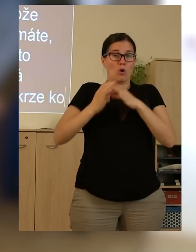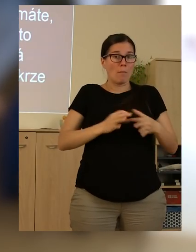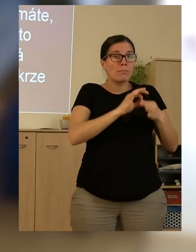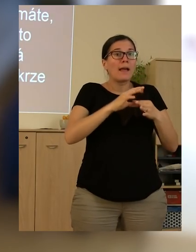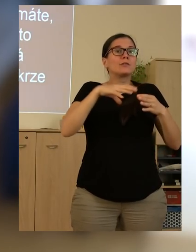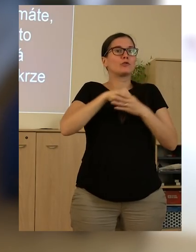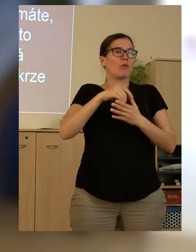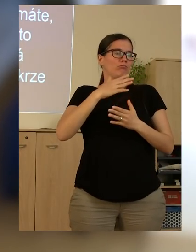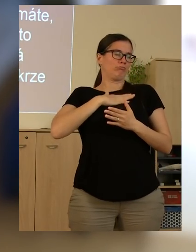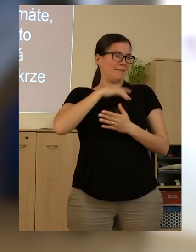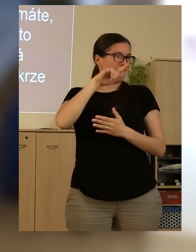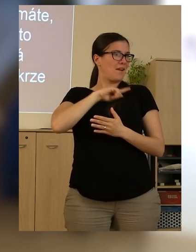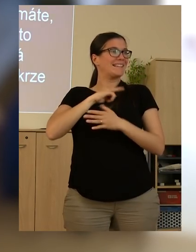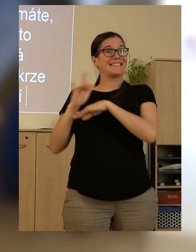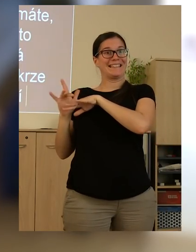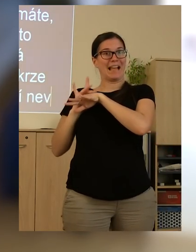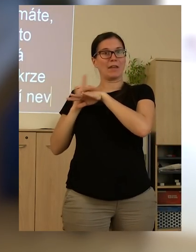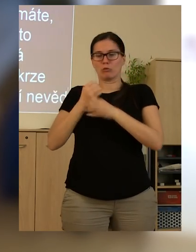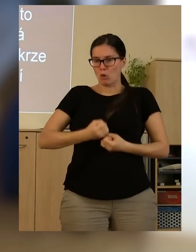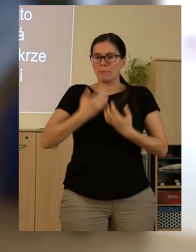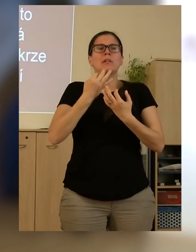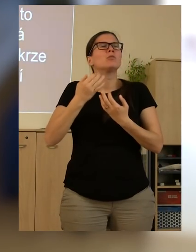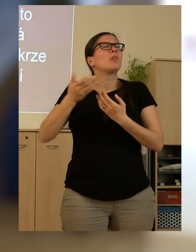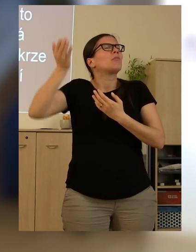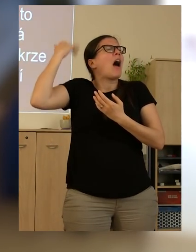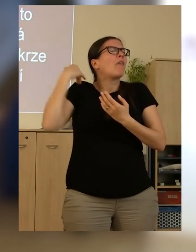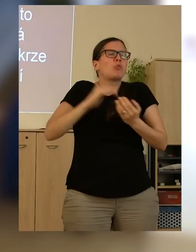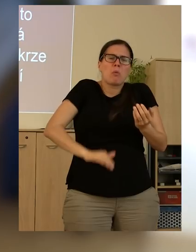nevědomí, to znamená moje osobní historie.